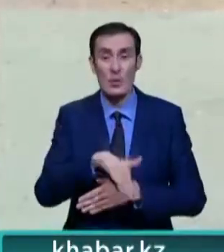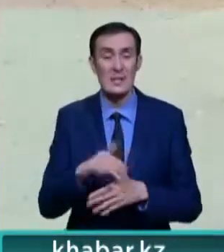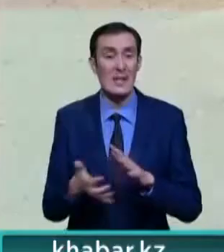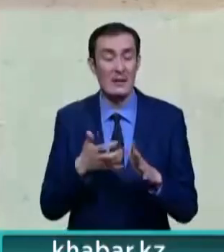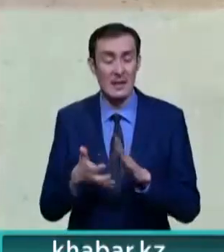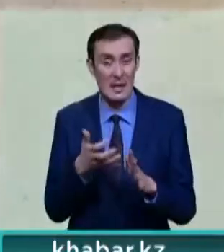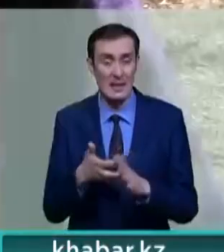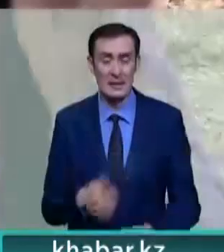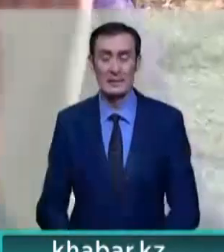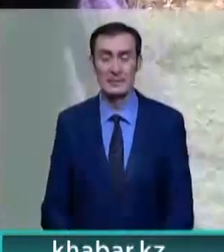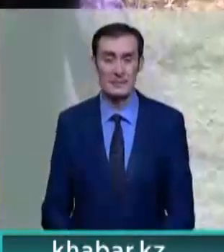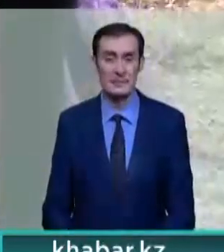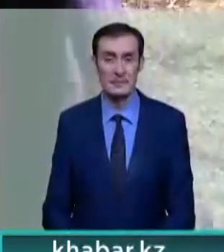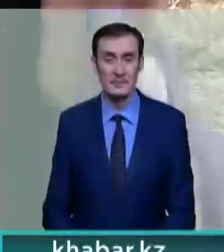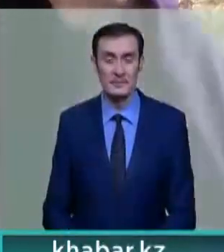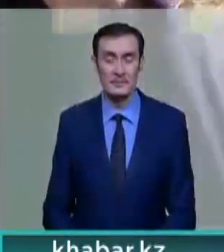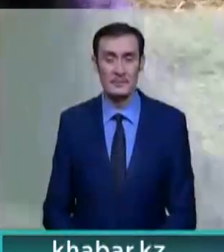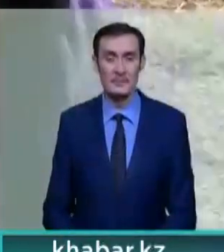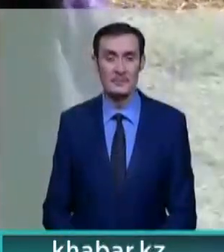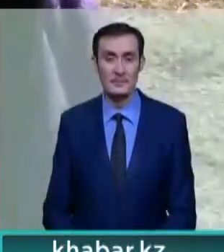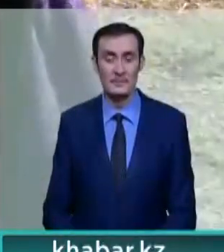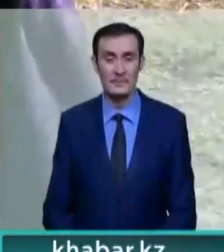не хватило. Обещание берет.